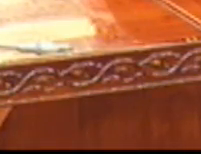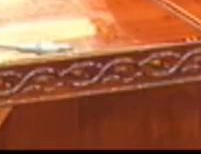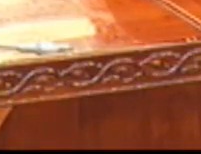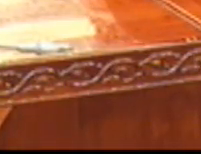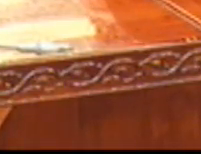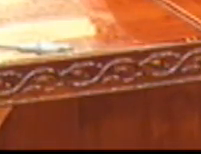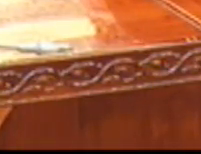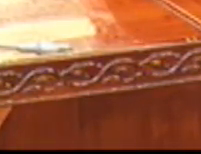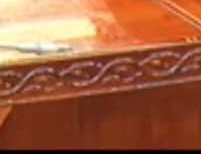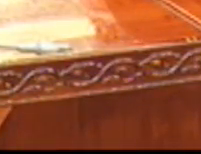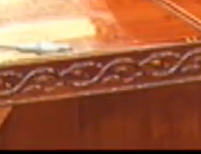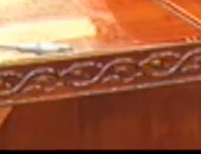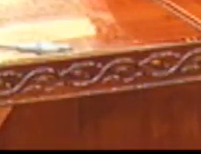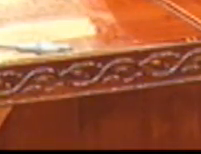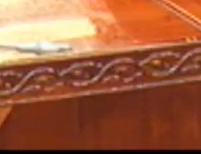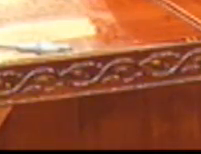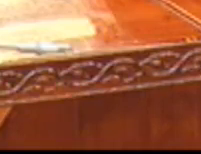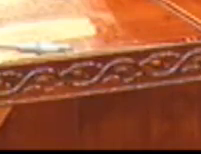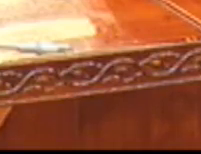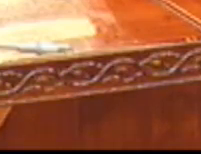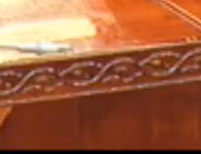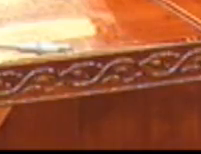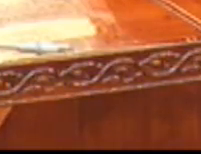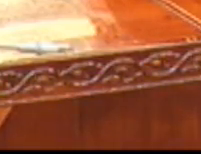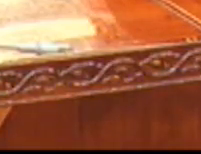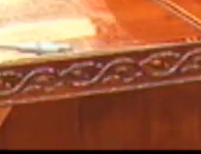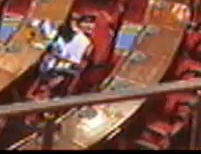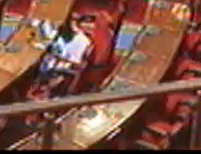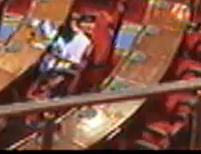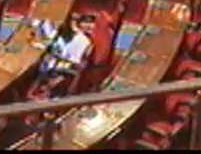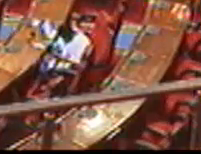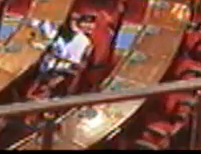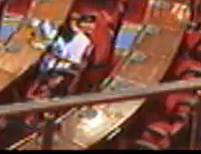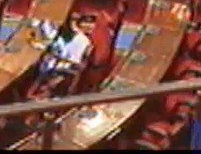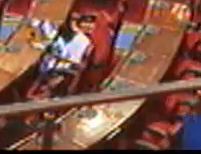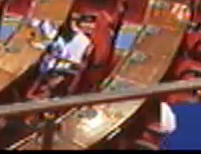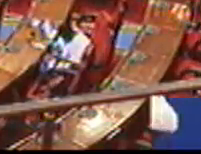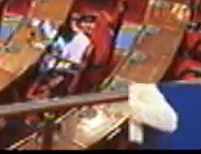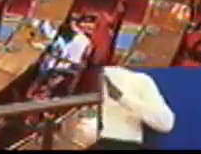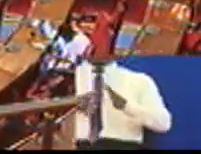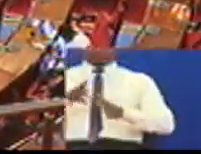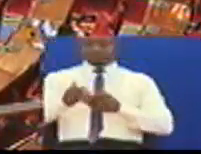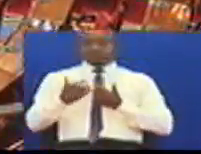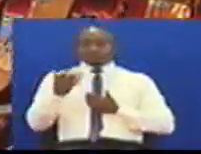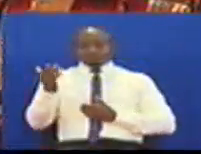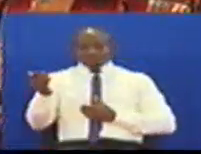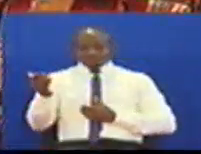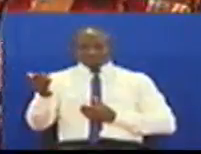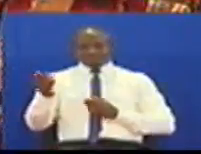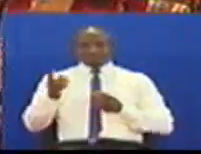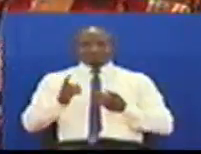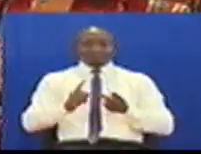anapokwenda, yeye anatangulia. Kwa hiyo sisi tunampongeza sana na kumtakia kila laheri katika wajibu wake. Na tuna